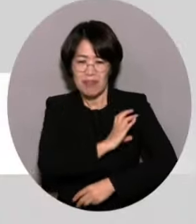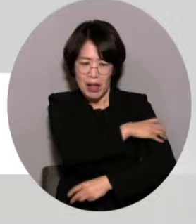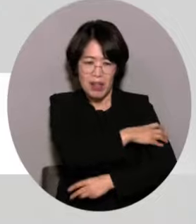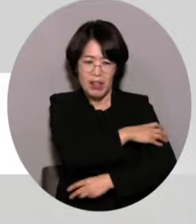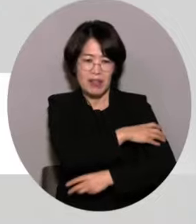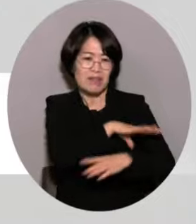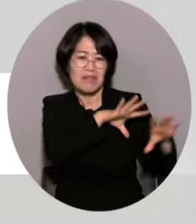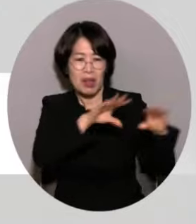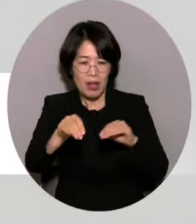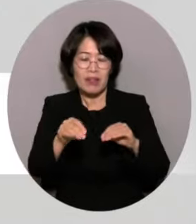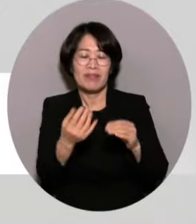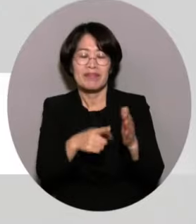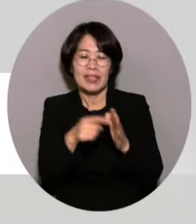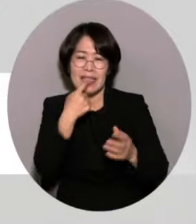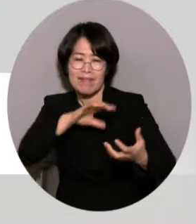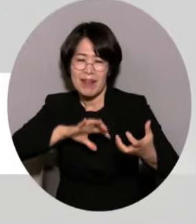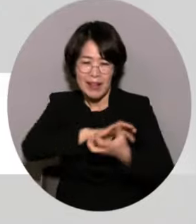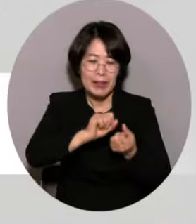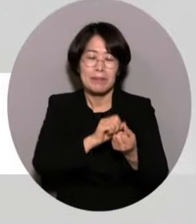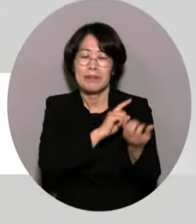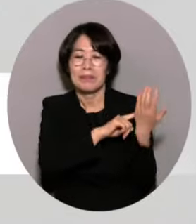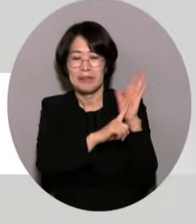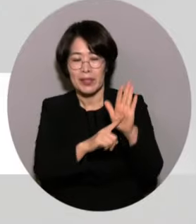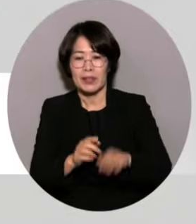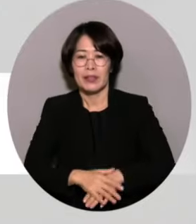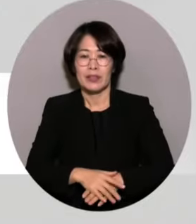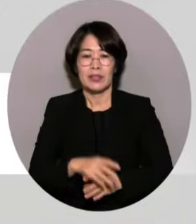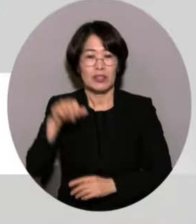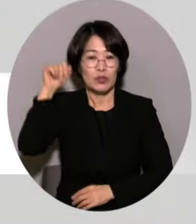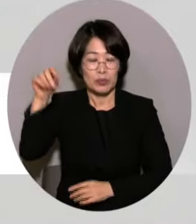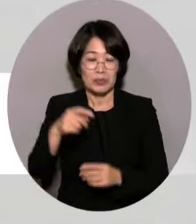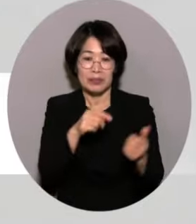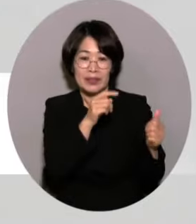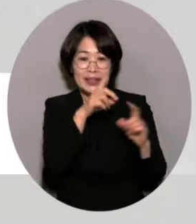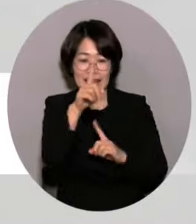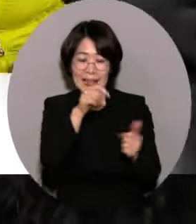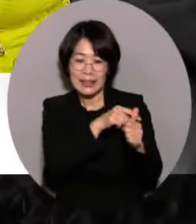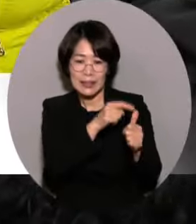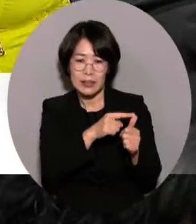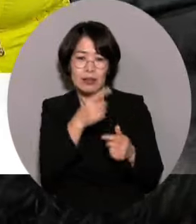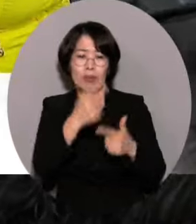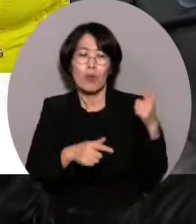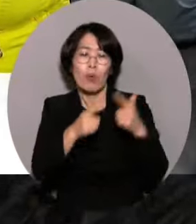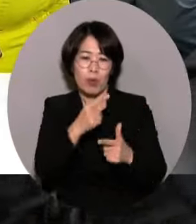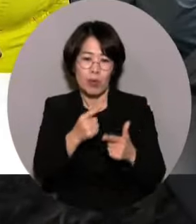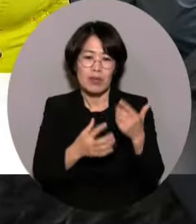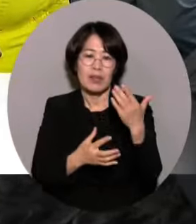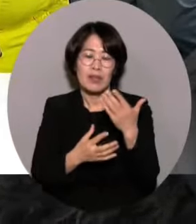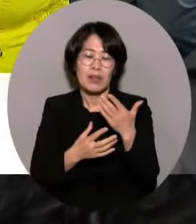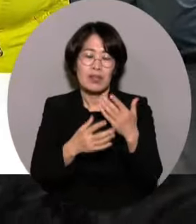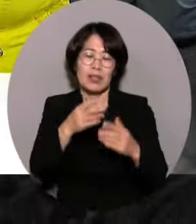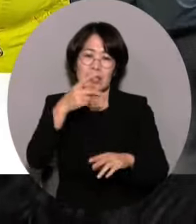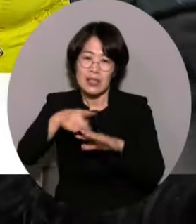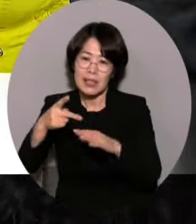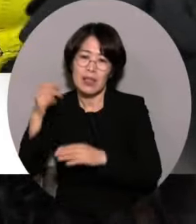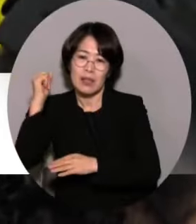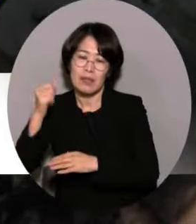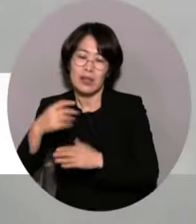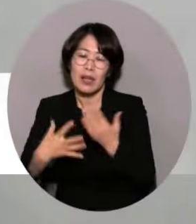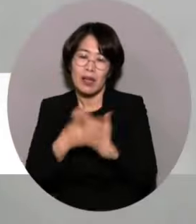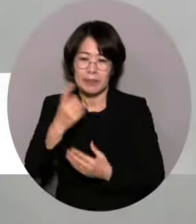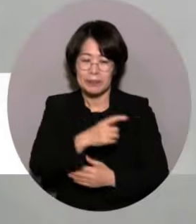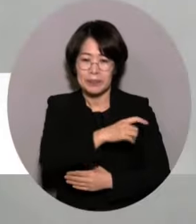위해 전력을 쏟겠다고 말했습니다. 이윤석 후보는 목포 광역시대 개막과 목포 외곽순환 친환경